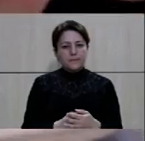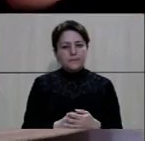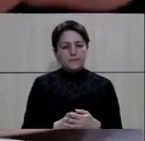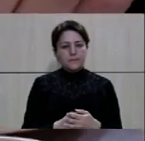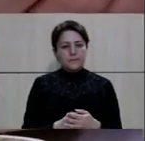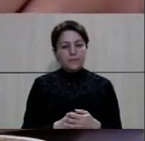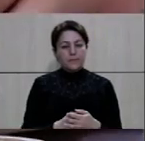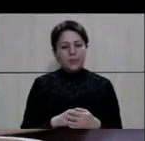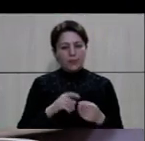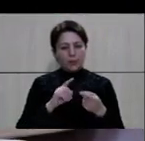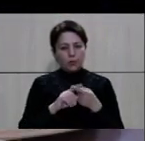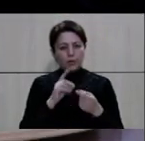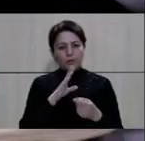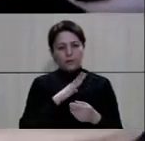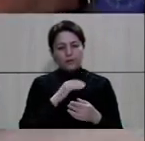Mana ulab oldik.